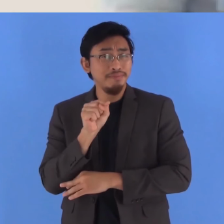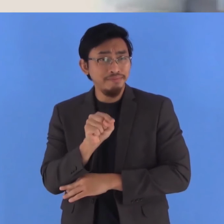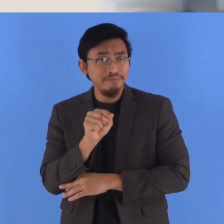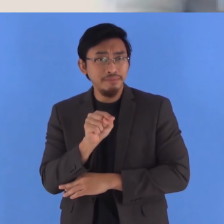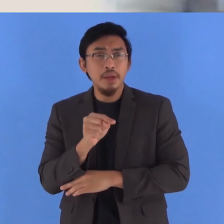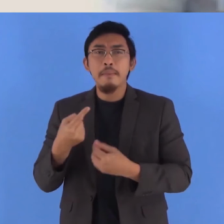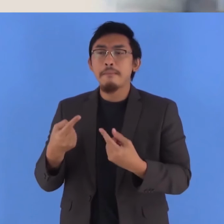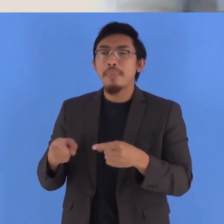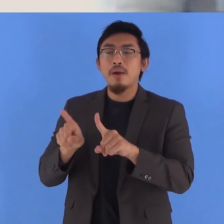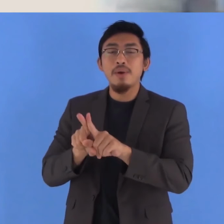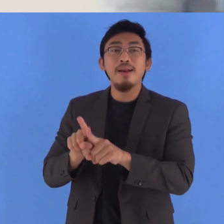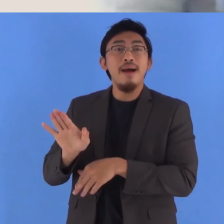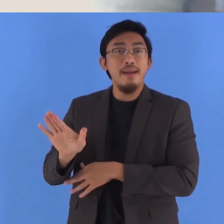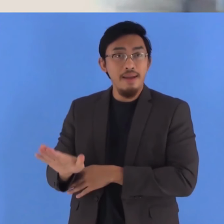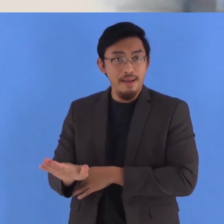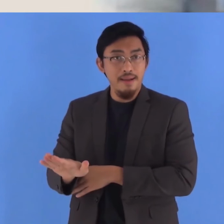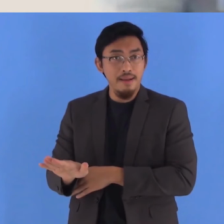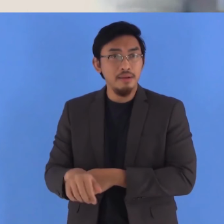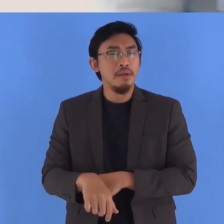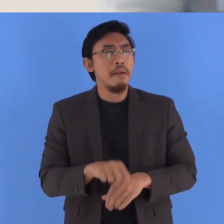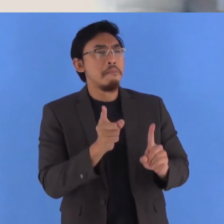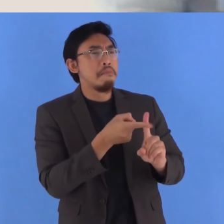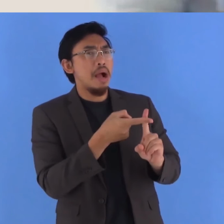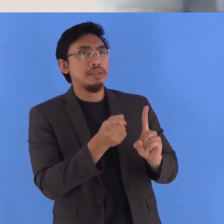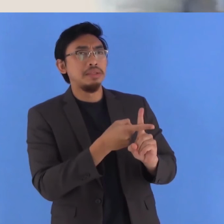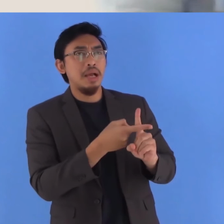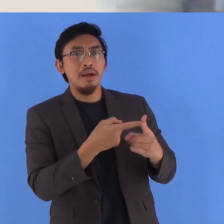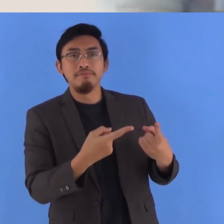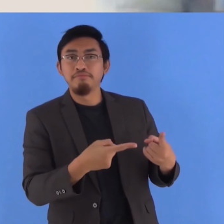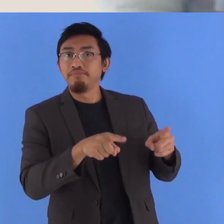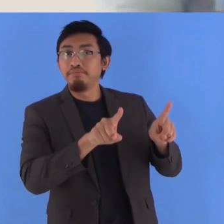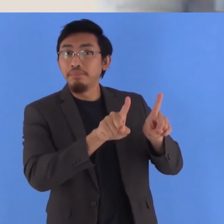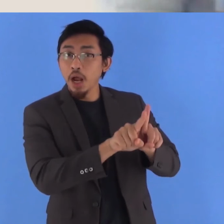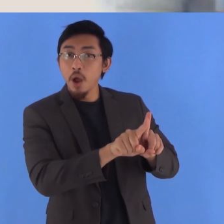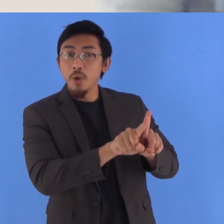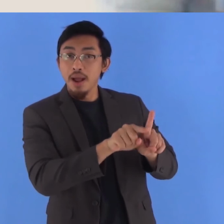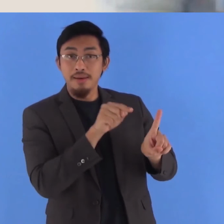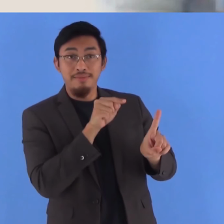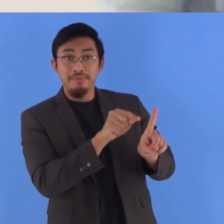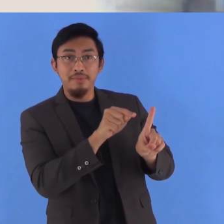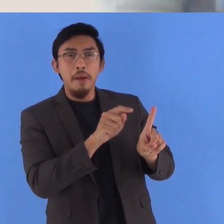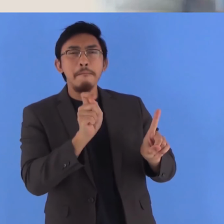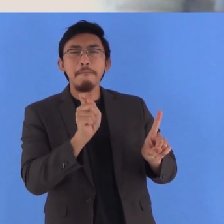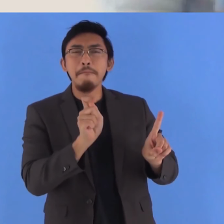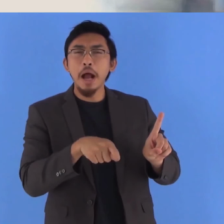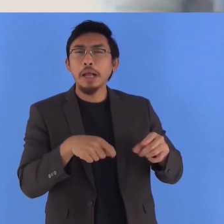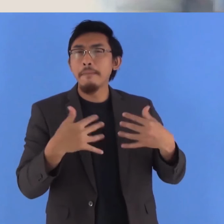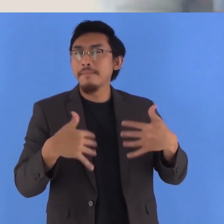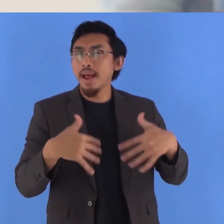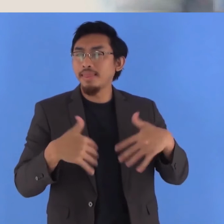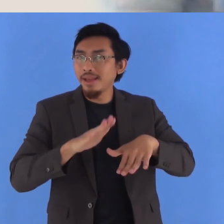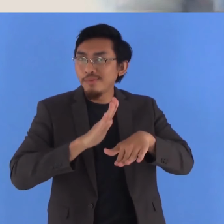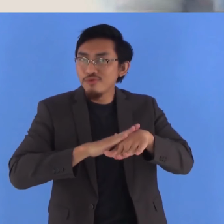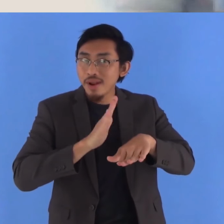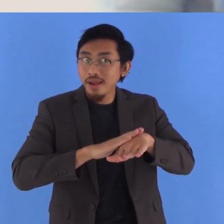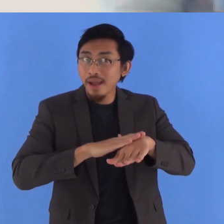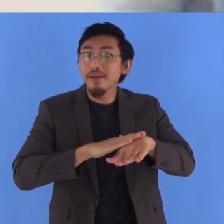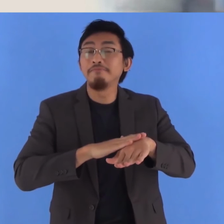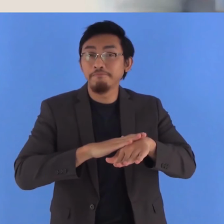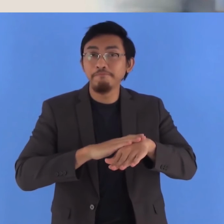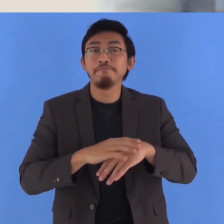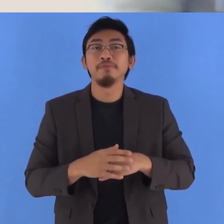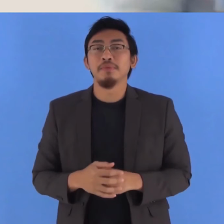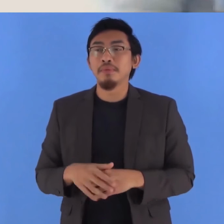1, A. Perkawinan anak, B. Pemaksaan perkawinan dengan mengatasnamakan praktik